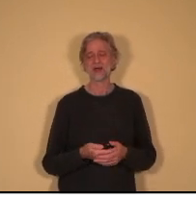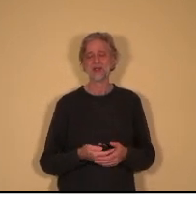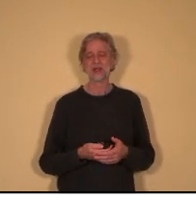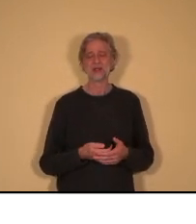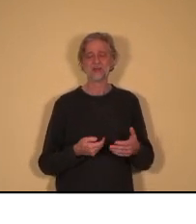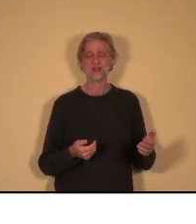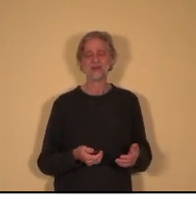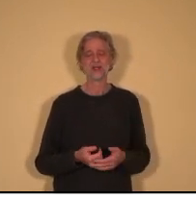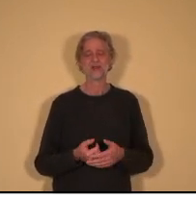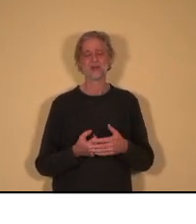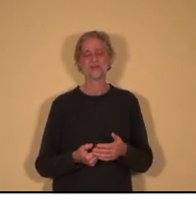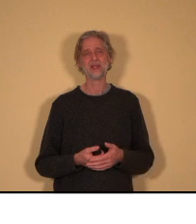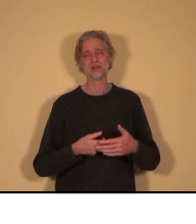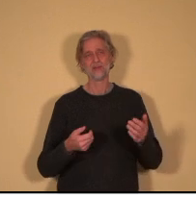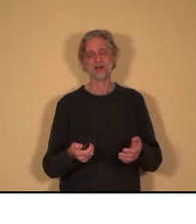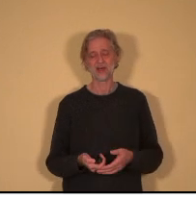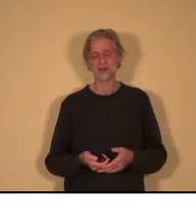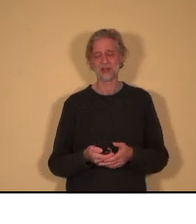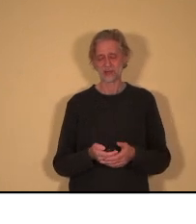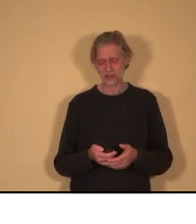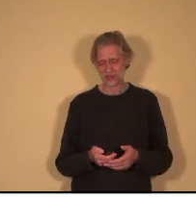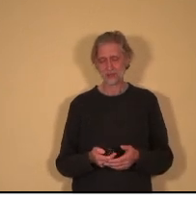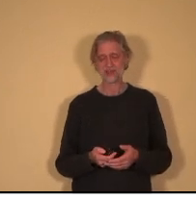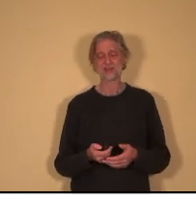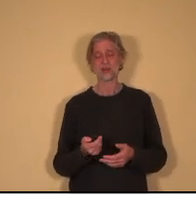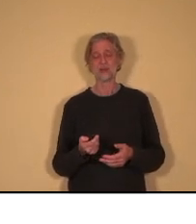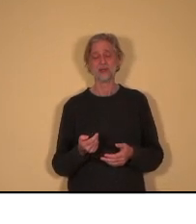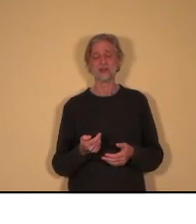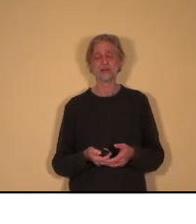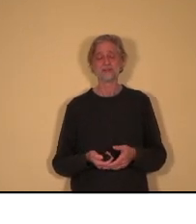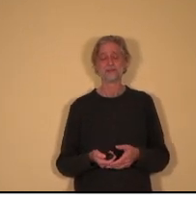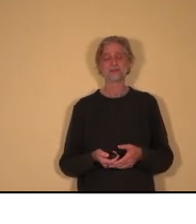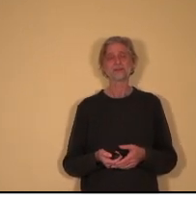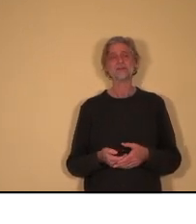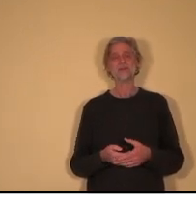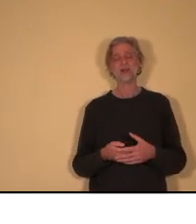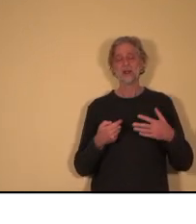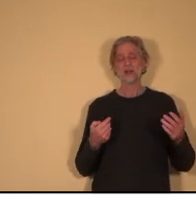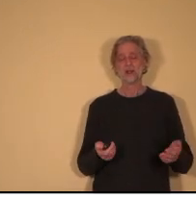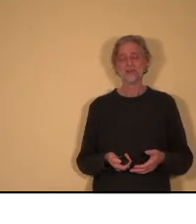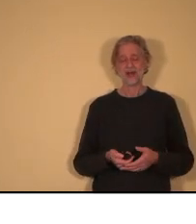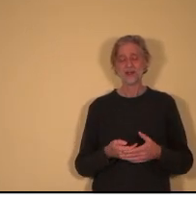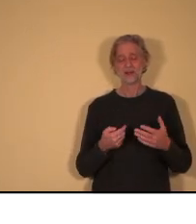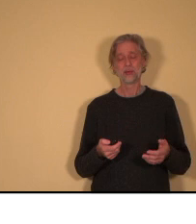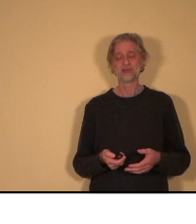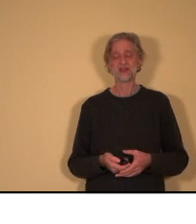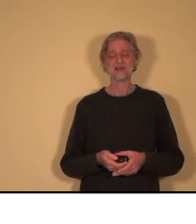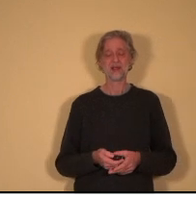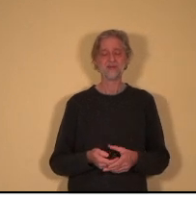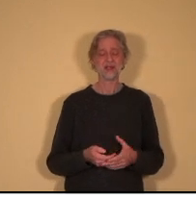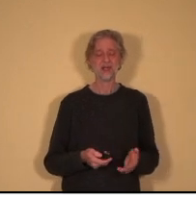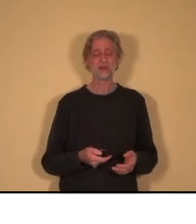von da entfernt werden und auf die Art und Weise haben wir dann unsere Ameisensäure gebildet. Ein weiterer